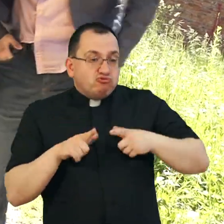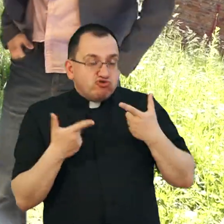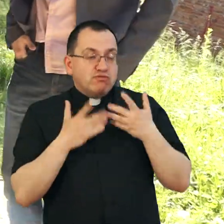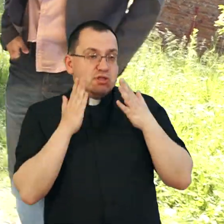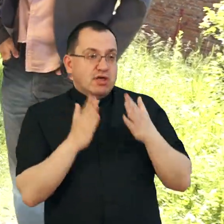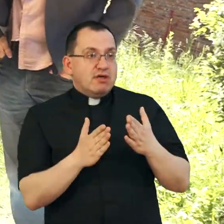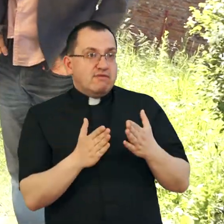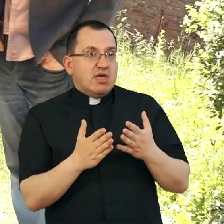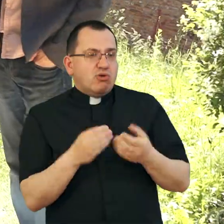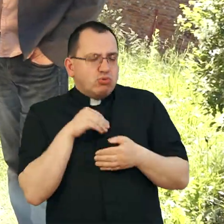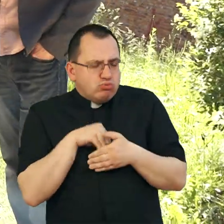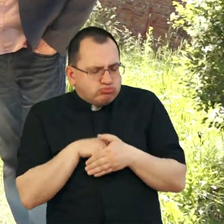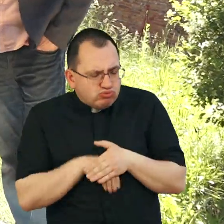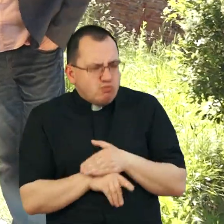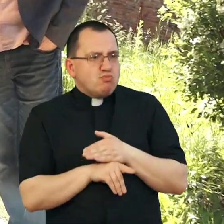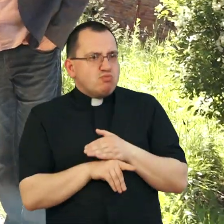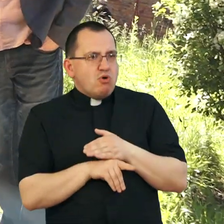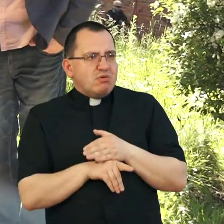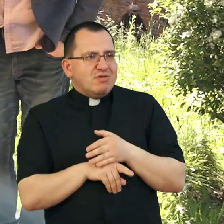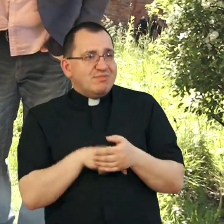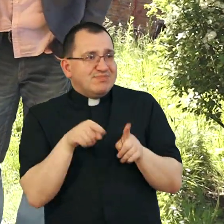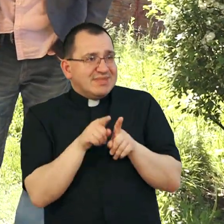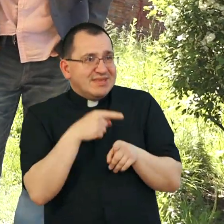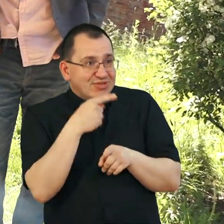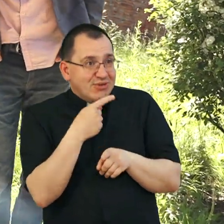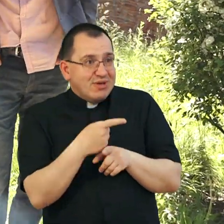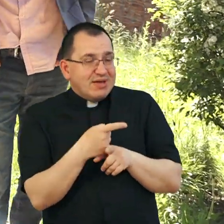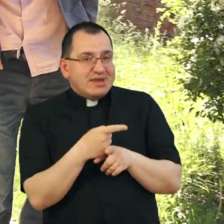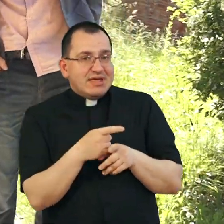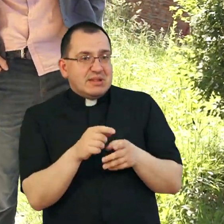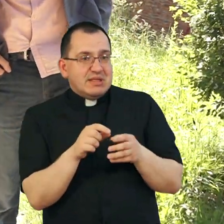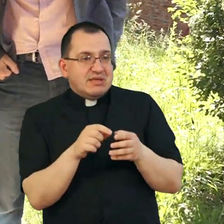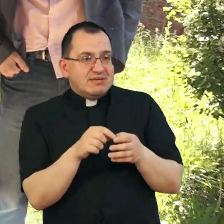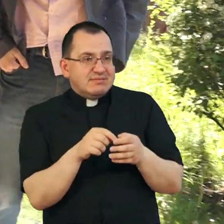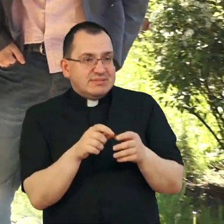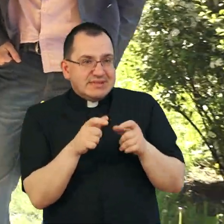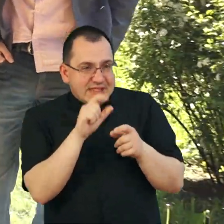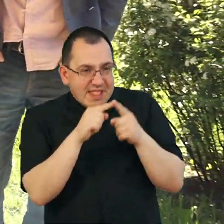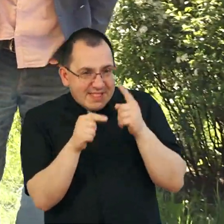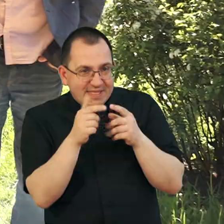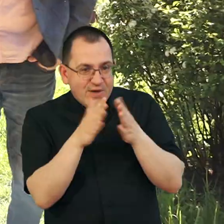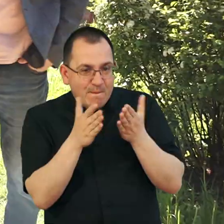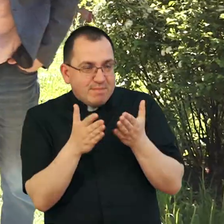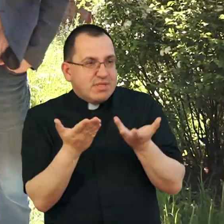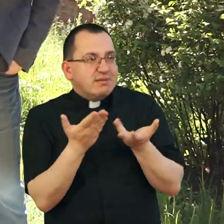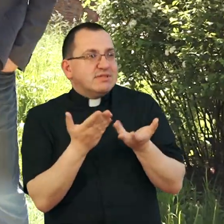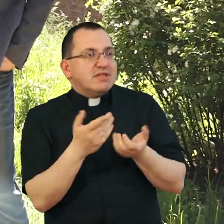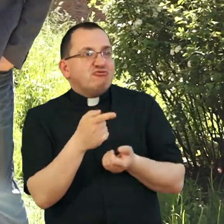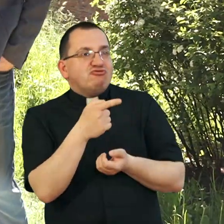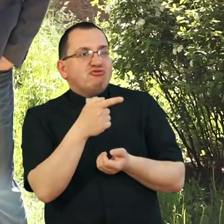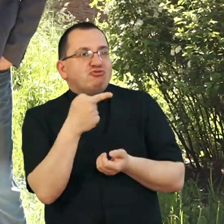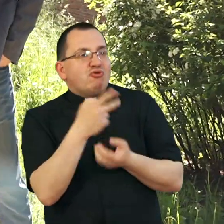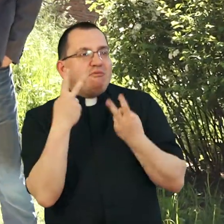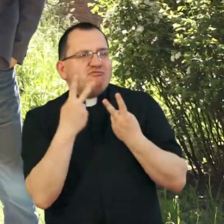tu vjeru onako duboko. Sad ste sami rekli, citirali ste dio iz Svetog pisma. Zašto? Zašto je to